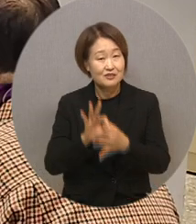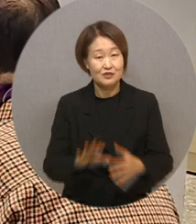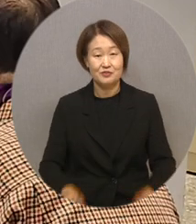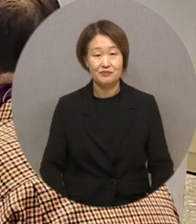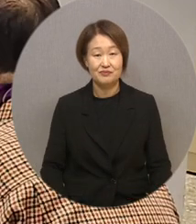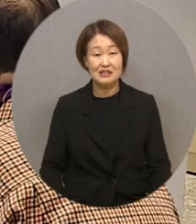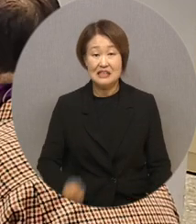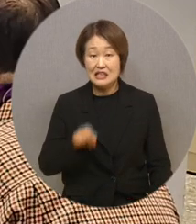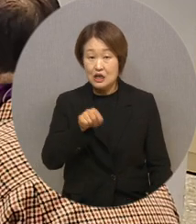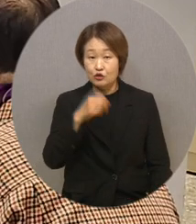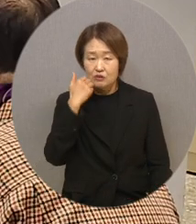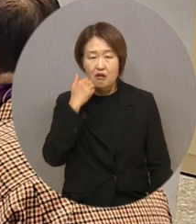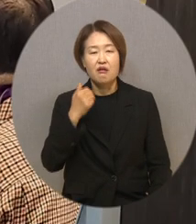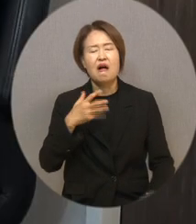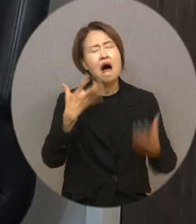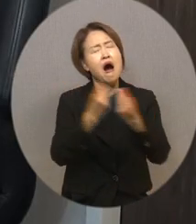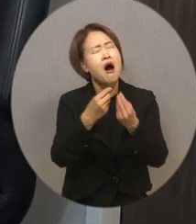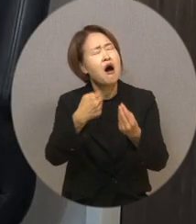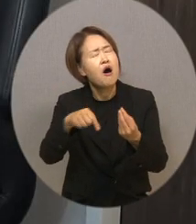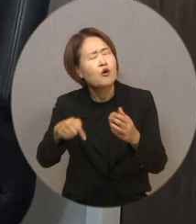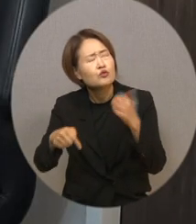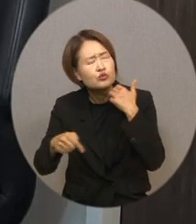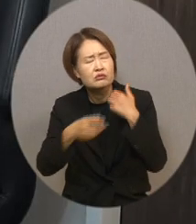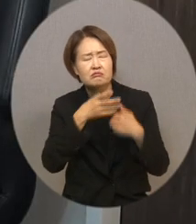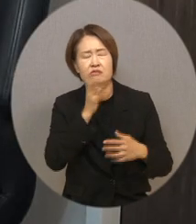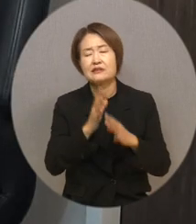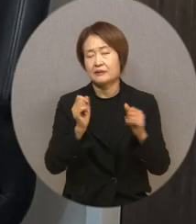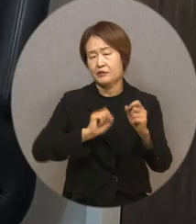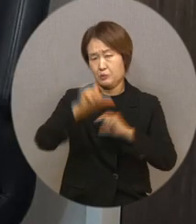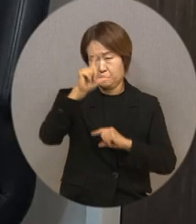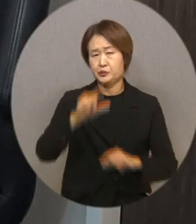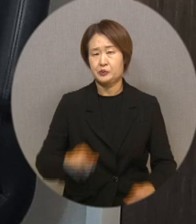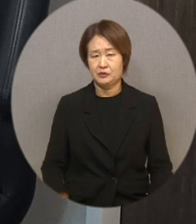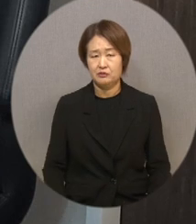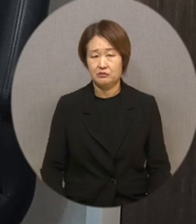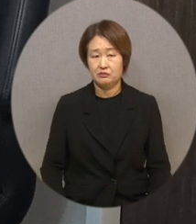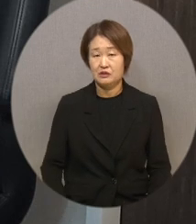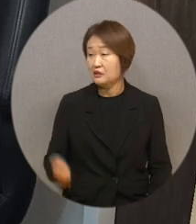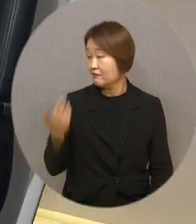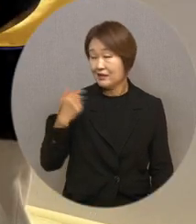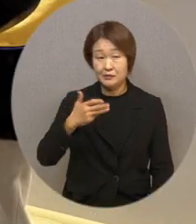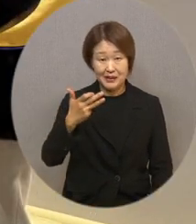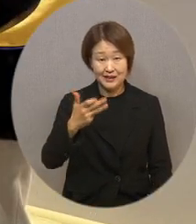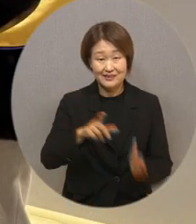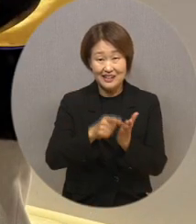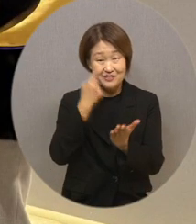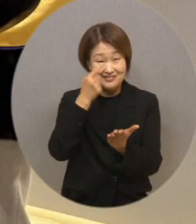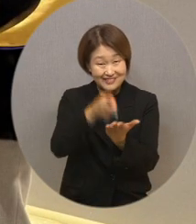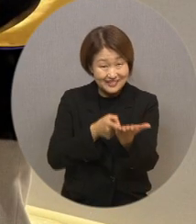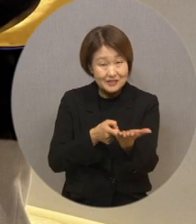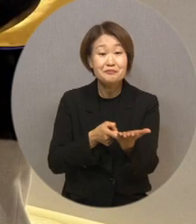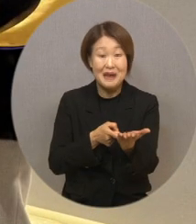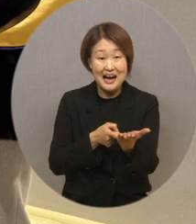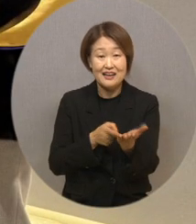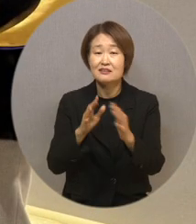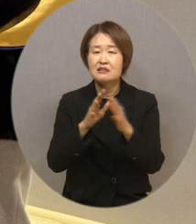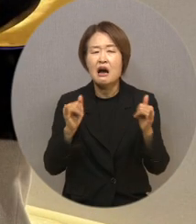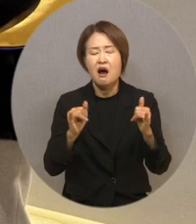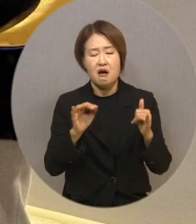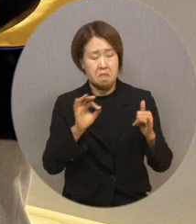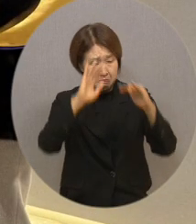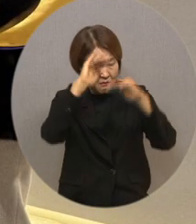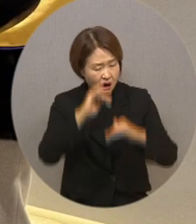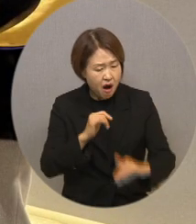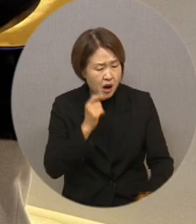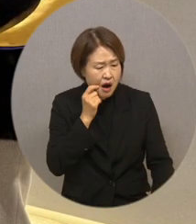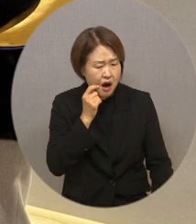사업의 대상은 다양한 사연을 가진 어르신들이 대부분입니다. 지난 18일 수술을 마친 대상자 역시 안타까운